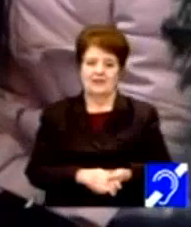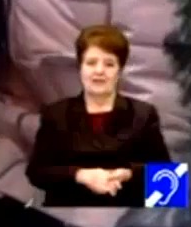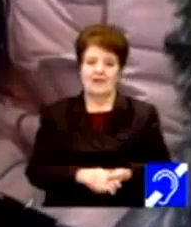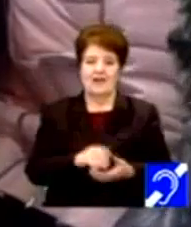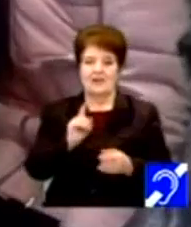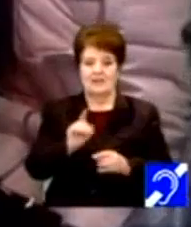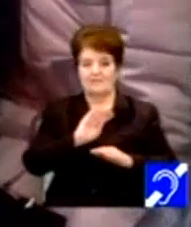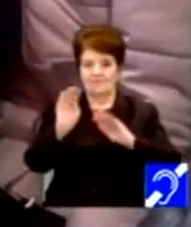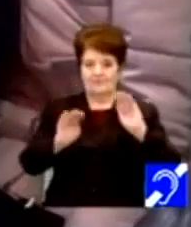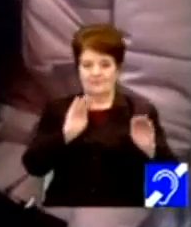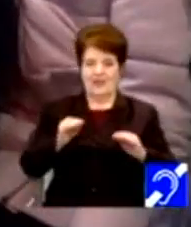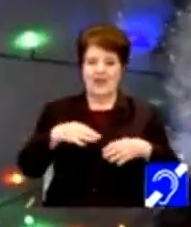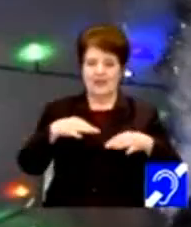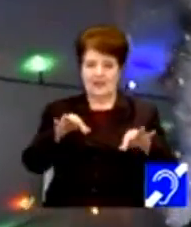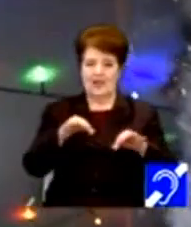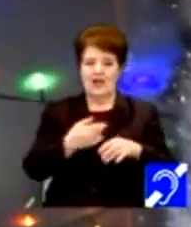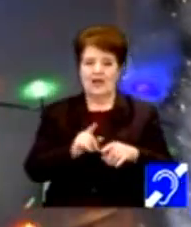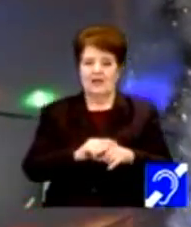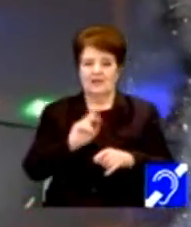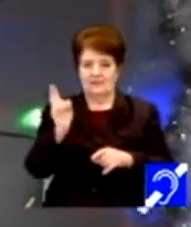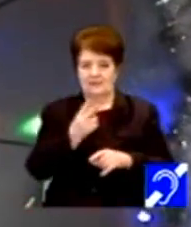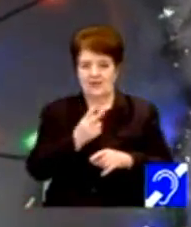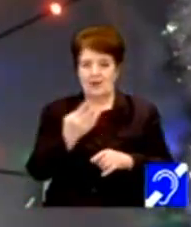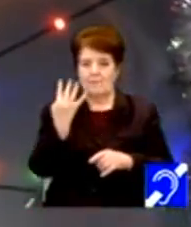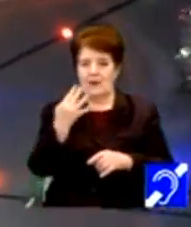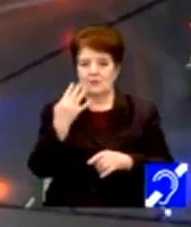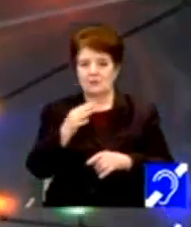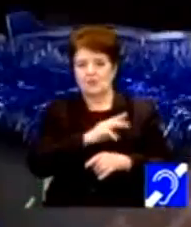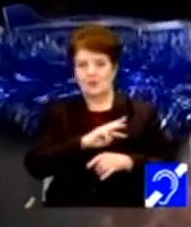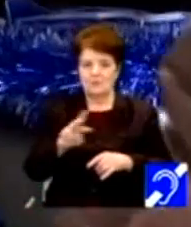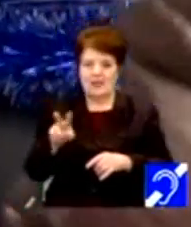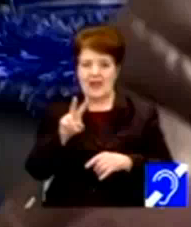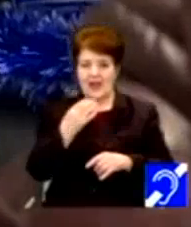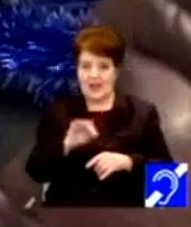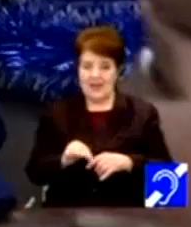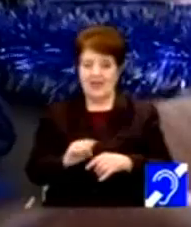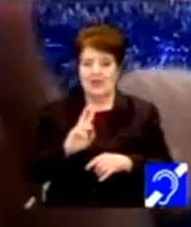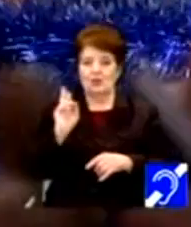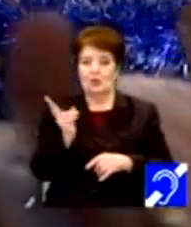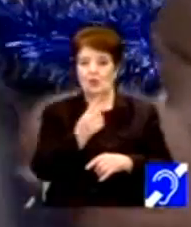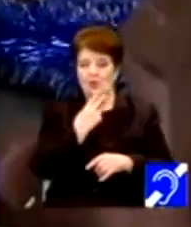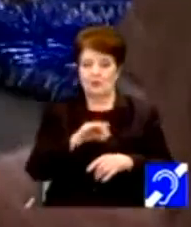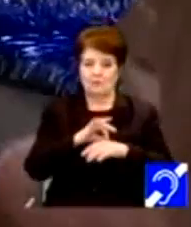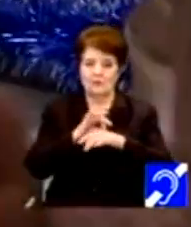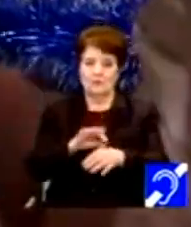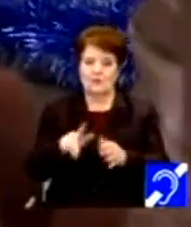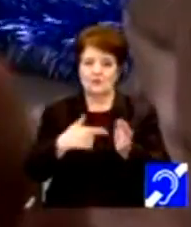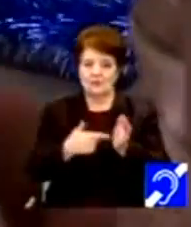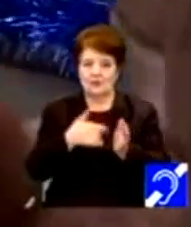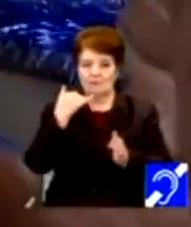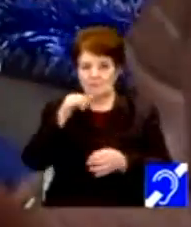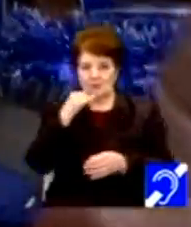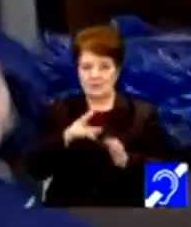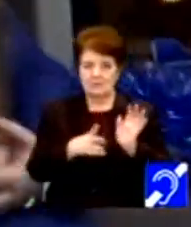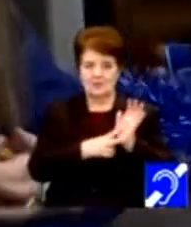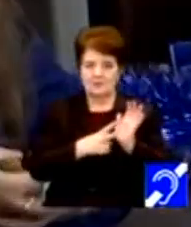Pentru decorarea vehiculului, autoritățile municipale au cheltuit peste 40.000 de lei. Troleibuzul lui Moș Crăciun va circula pe străzile municipiului Bălți până